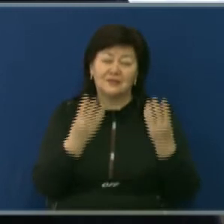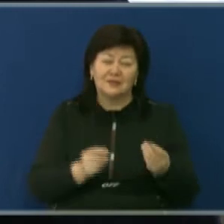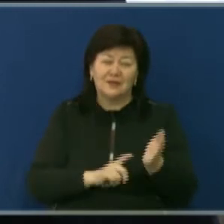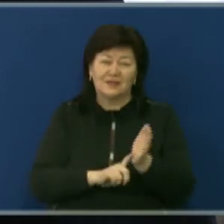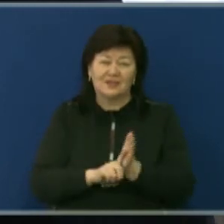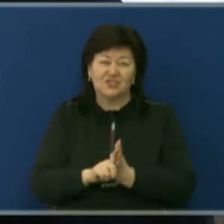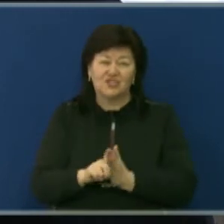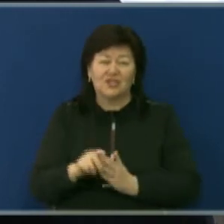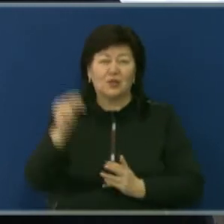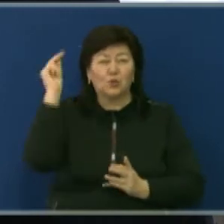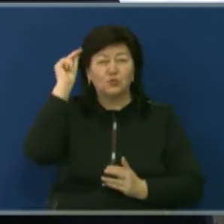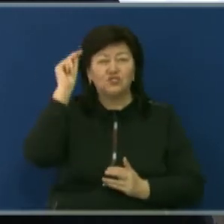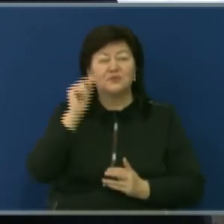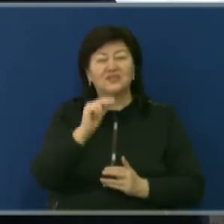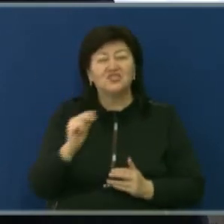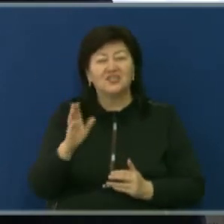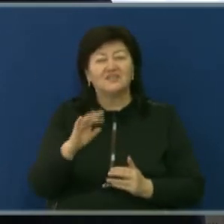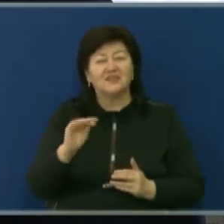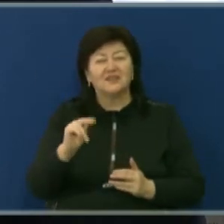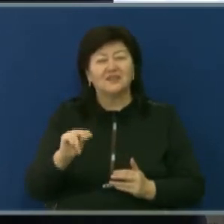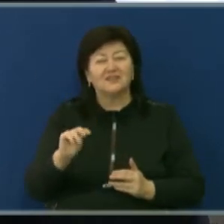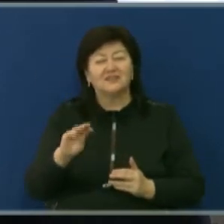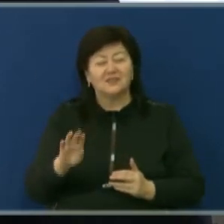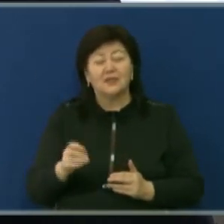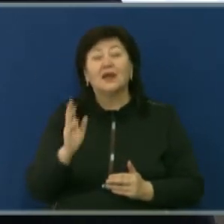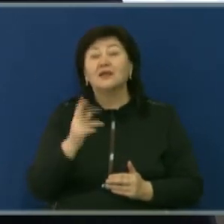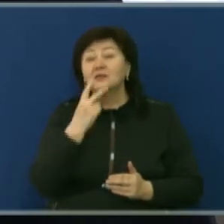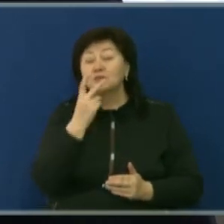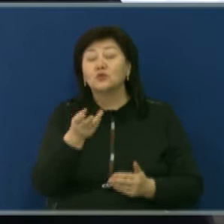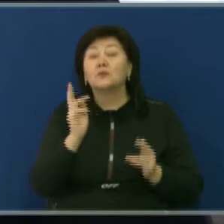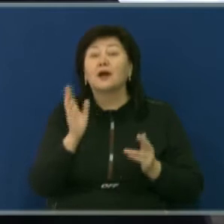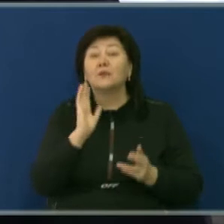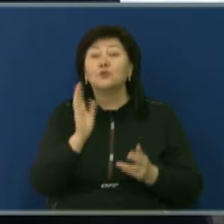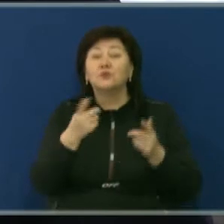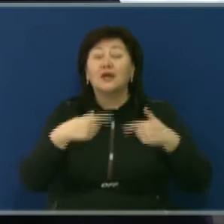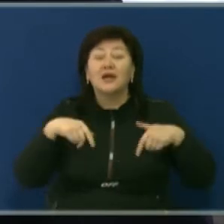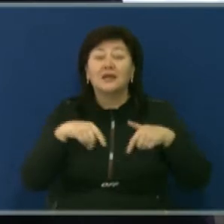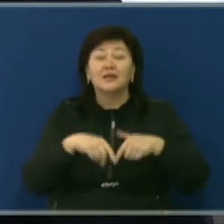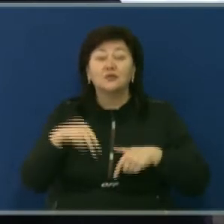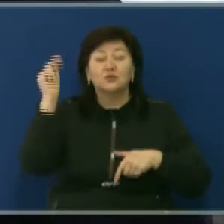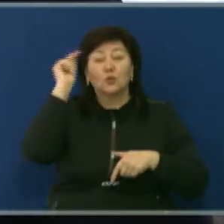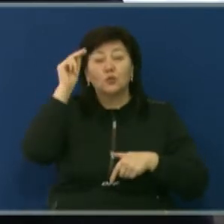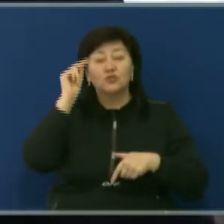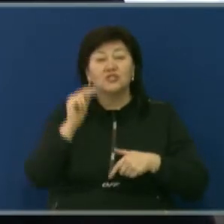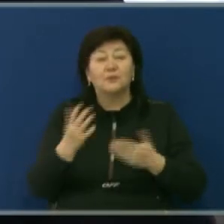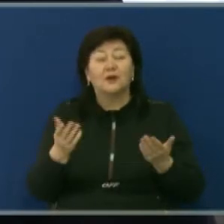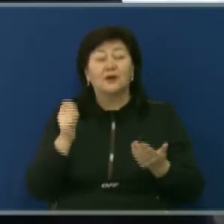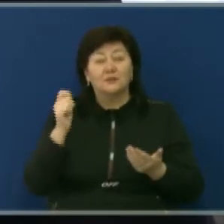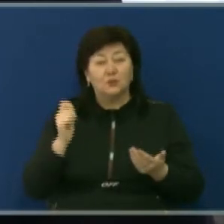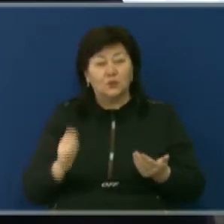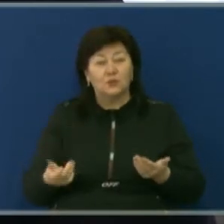проводим работу со школами, смотрим, как будет у них организован учебный процесс. Допустим, если в школе школе 4 класса,